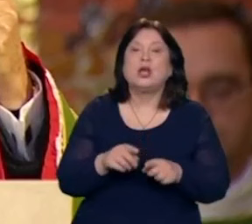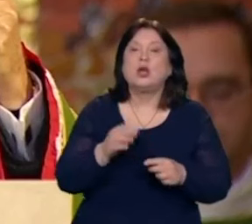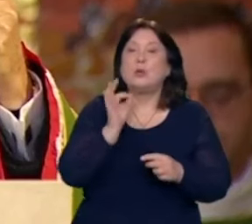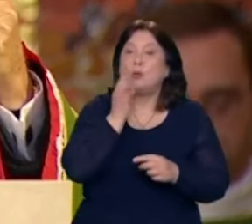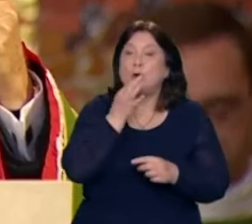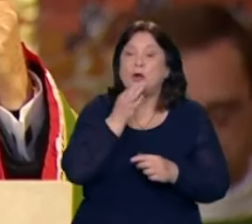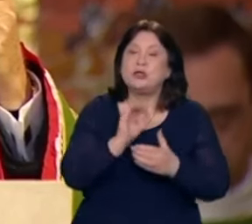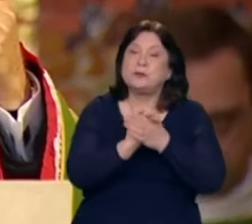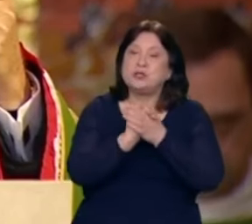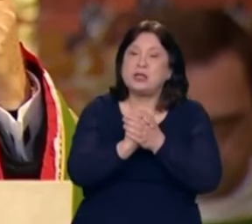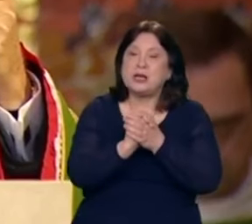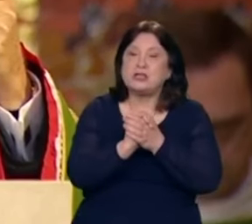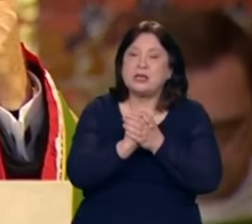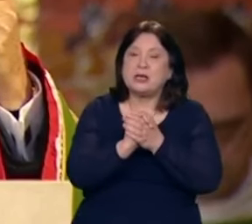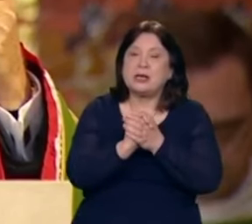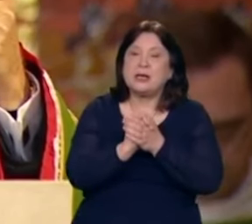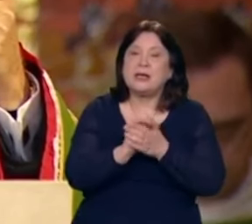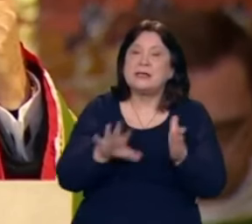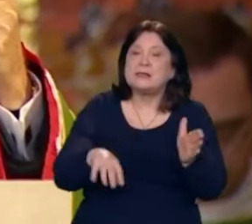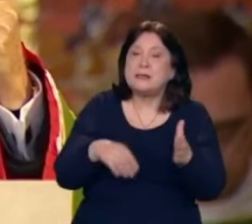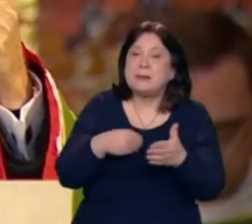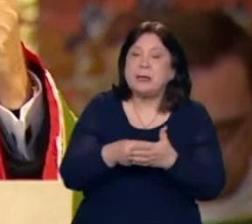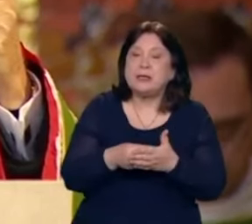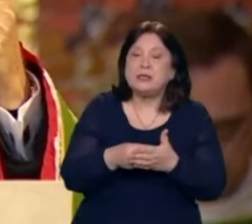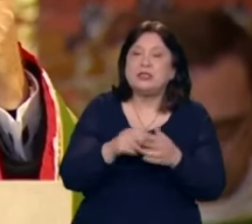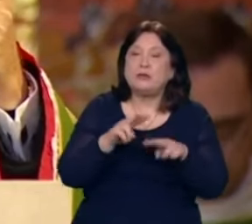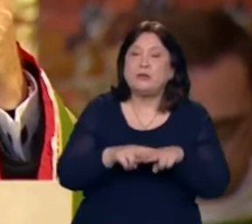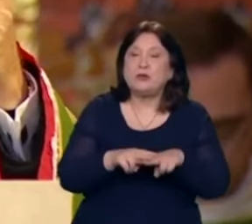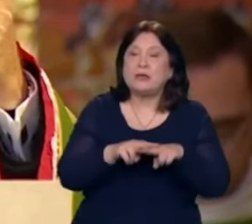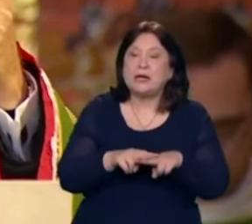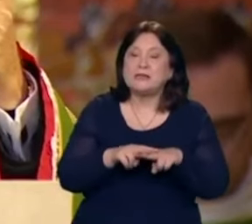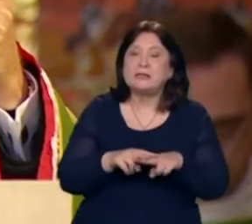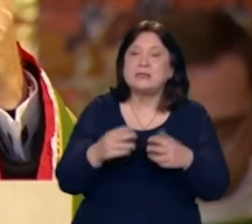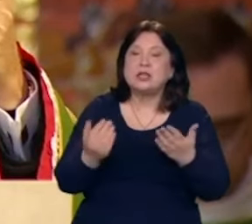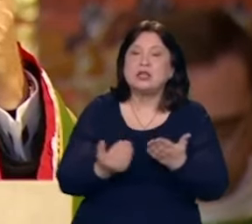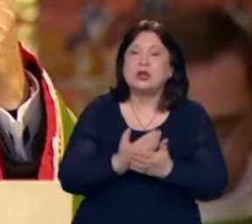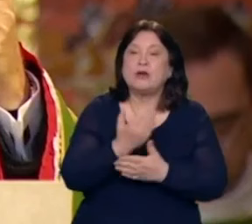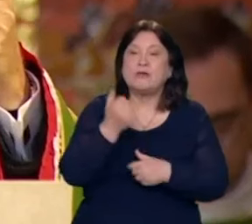przyjaciele stypendyści fundacji Nowego